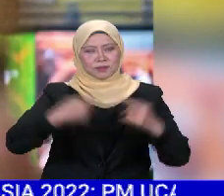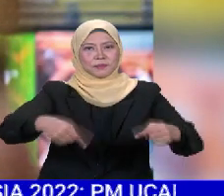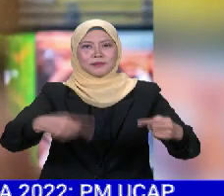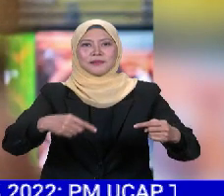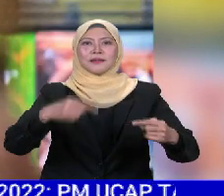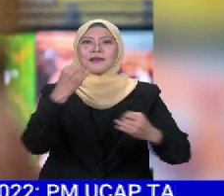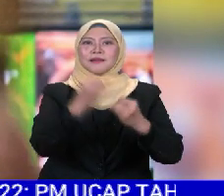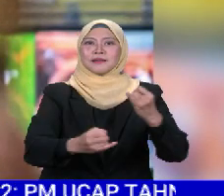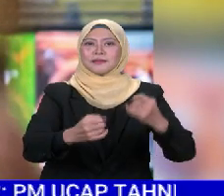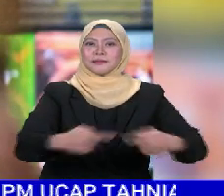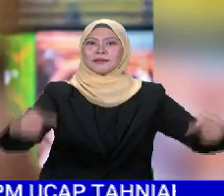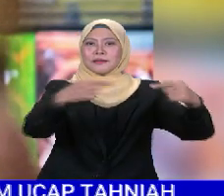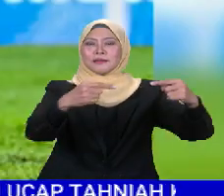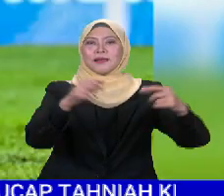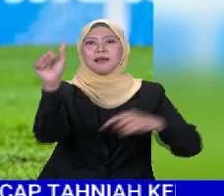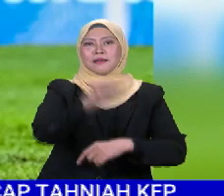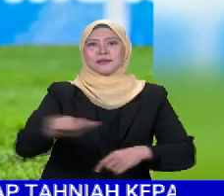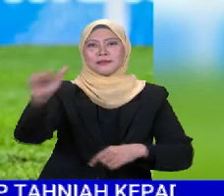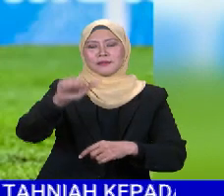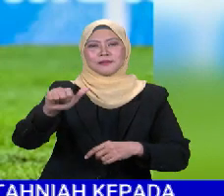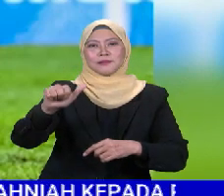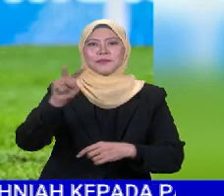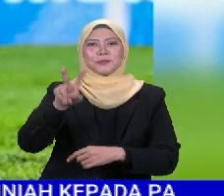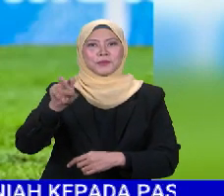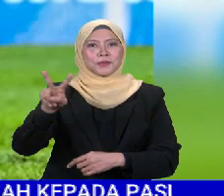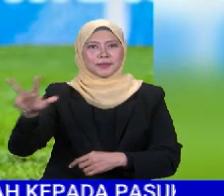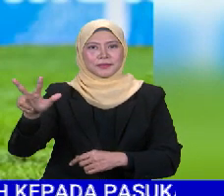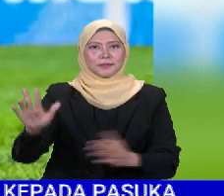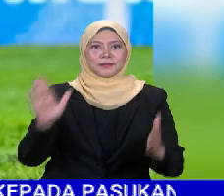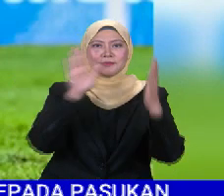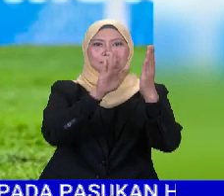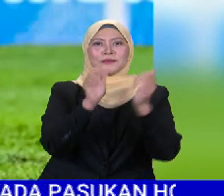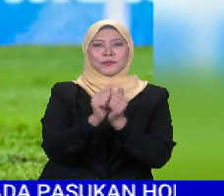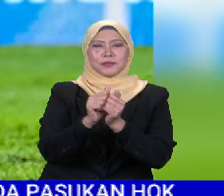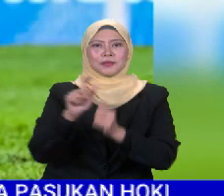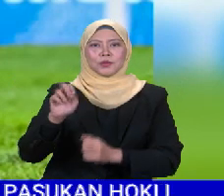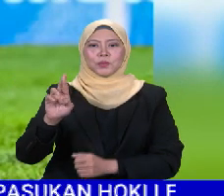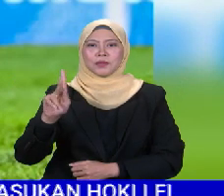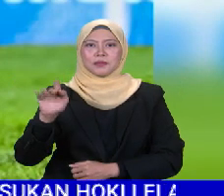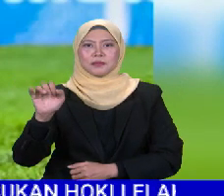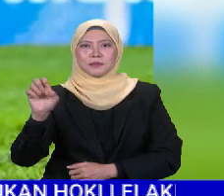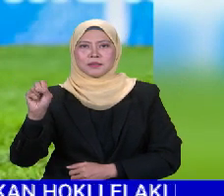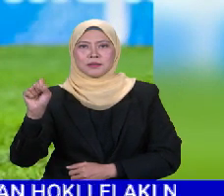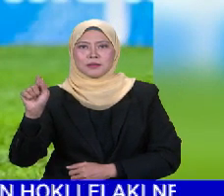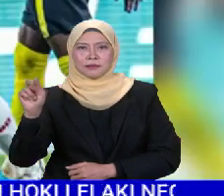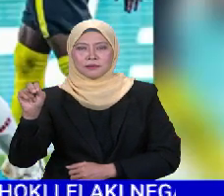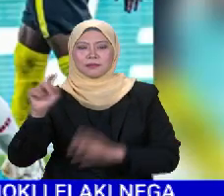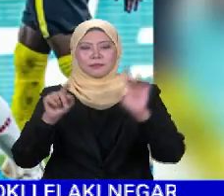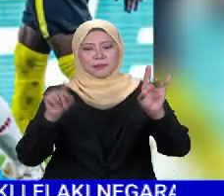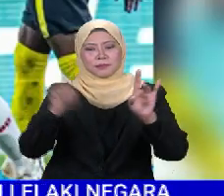ingin pusing akhir kayak kan Piala Asia 2023 berdepan Turkmenistan pada lap wujud ini